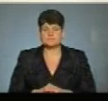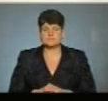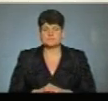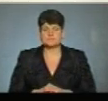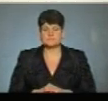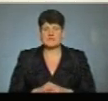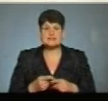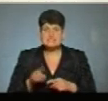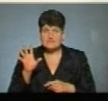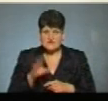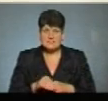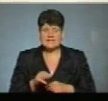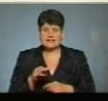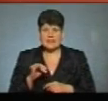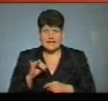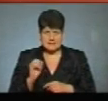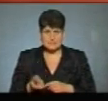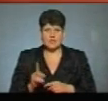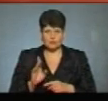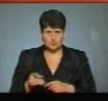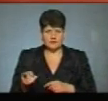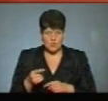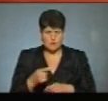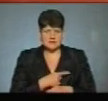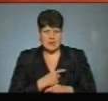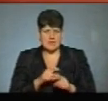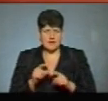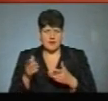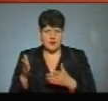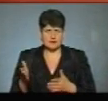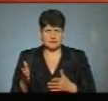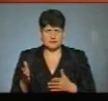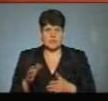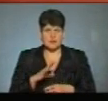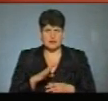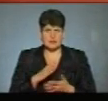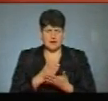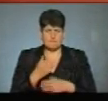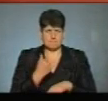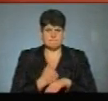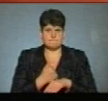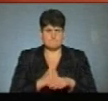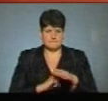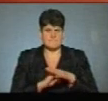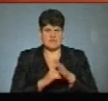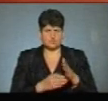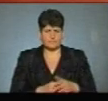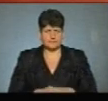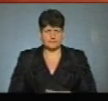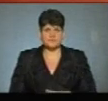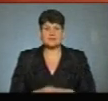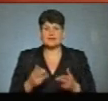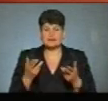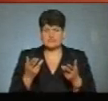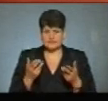провести тест на ПВР. Чи всі ці тести будуть у тернопільських лікарнях, в цих, яких визначили базовими для того, аби приймати